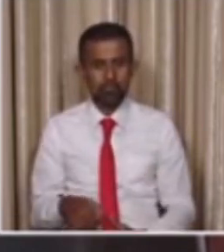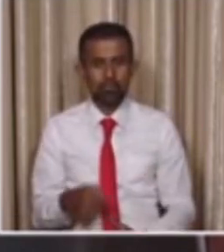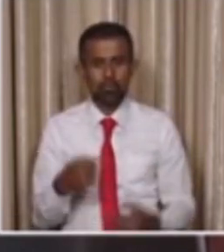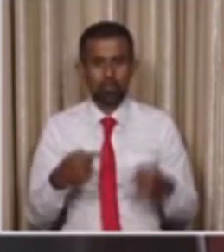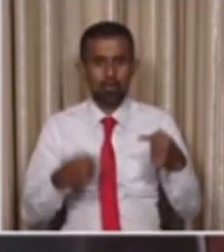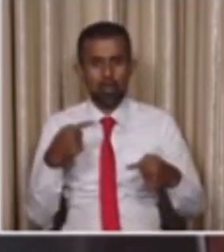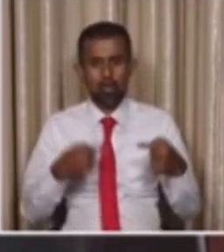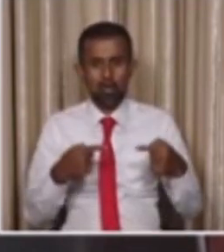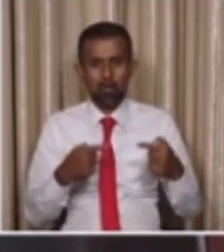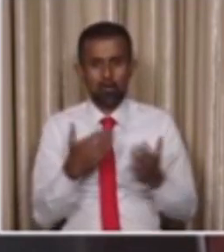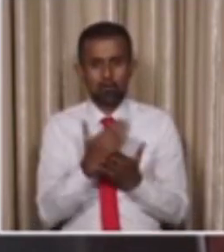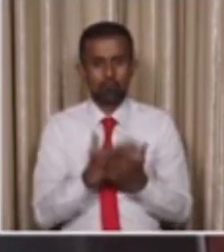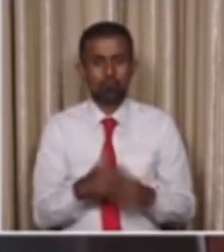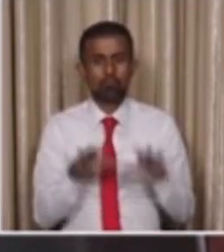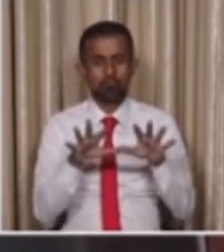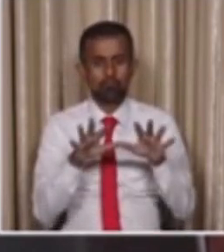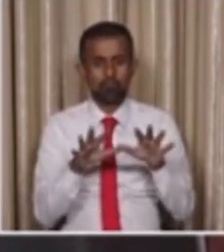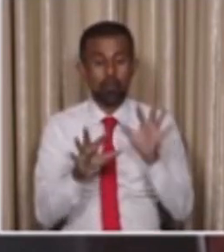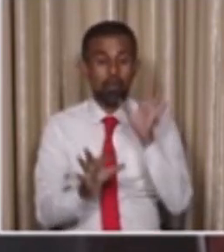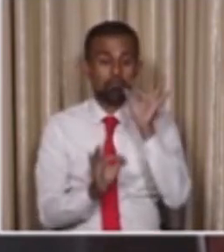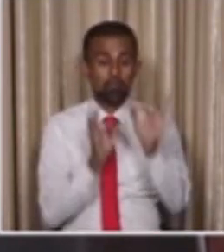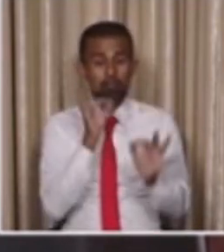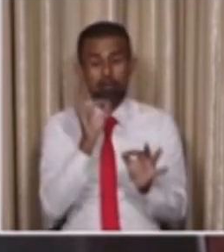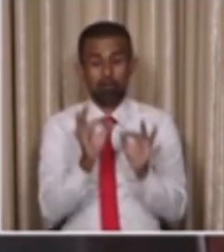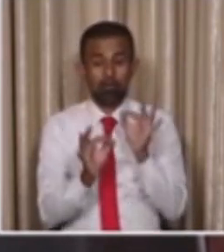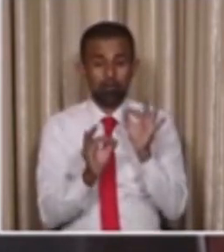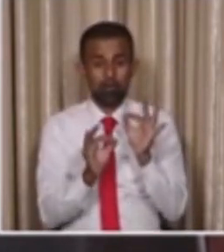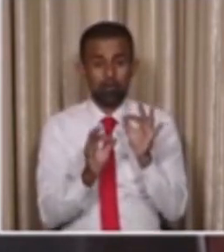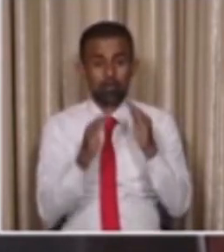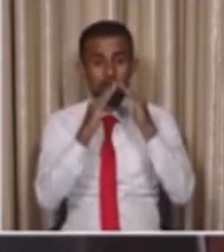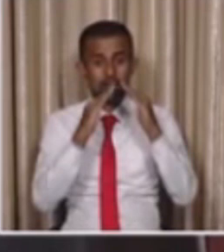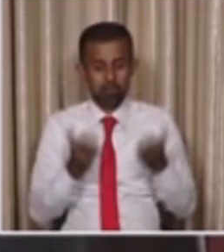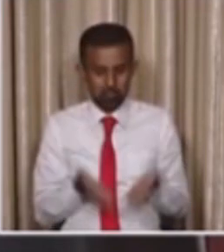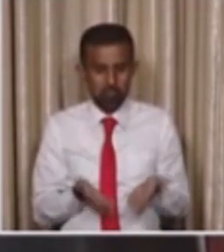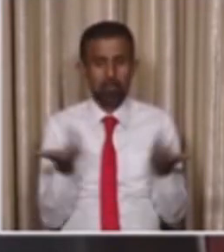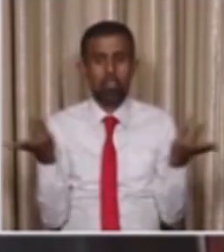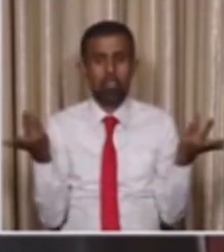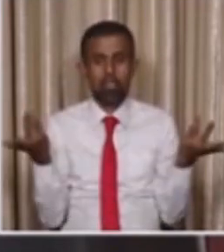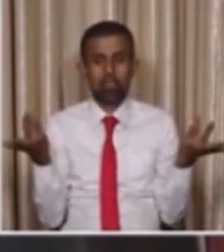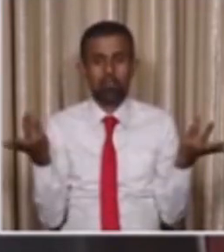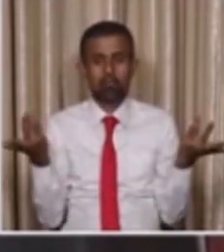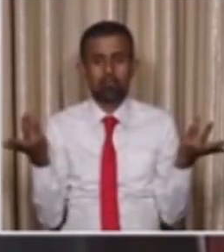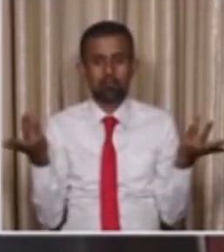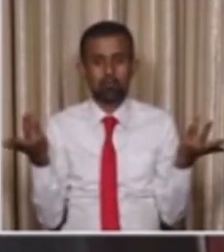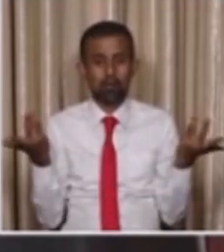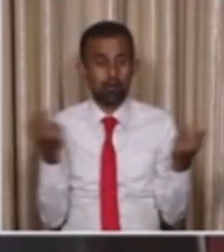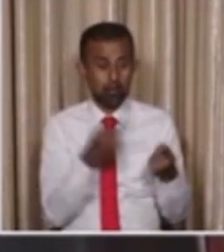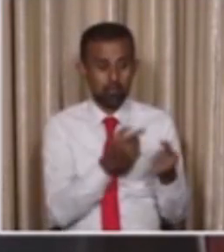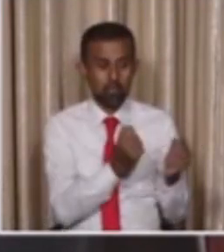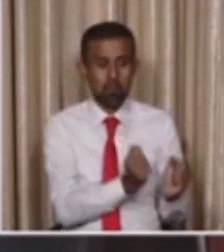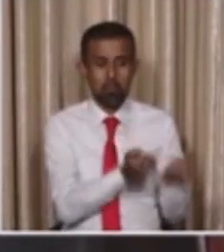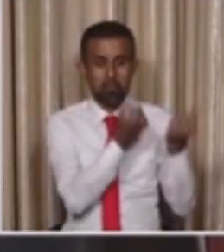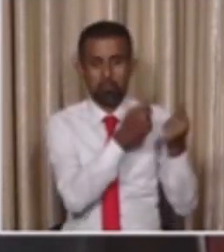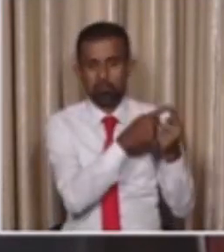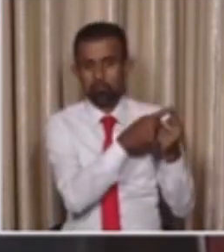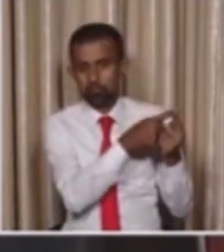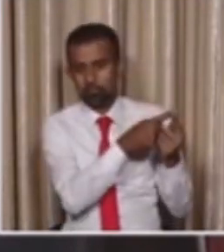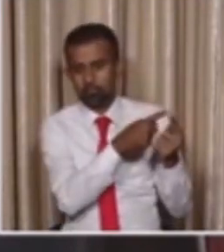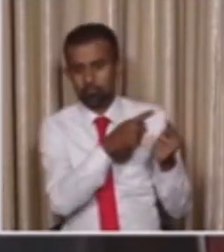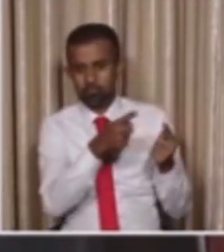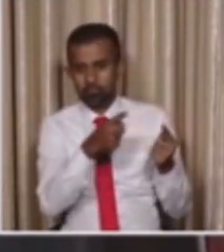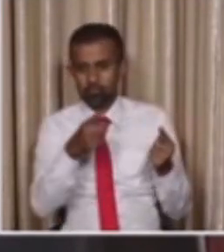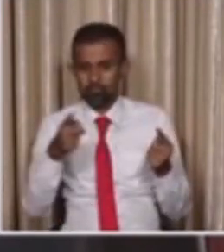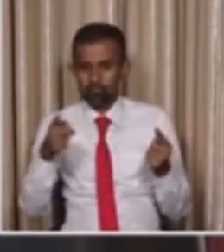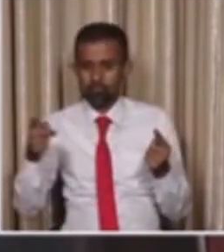කරුණු දක්වන්න මේ සුරංගනා කතා කියන්න මේ ගොඩනැගිල්ල නැහැ. අන්න එතනින් පටන් ගන්න තමයි ගරු නියෝජ්‍ය කතානායකතුමනි අපිට